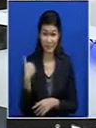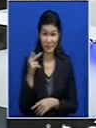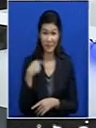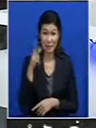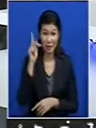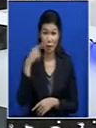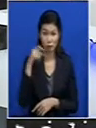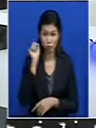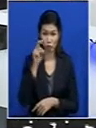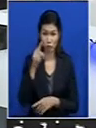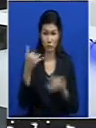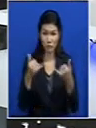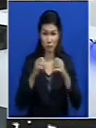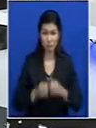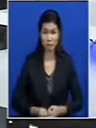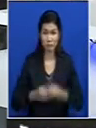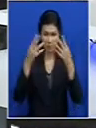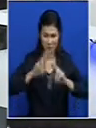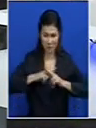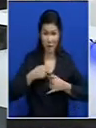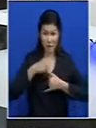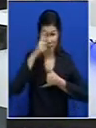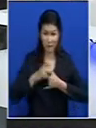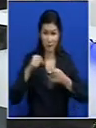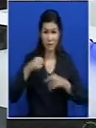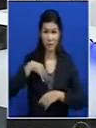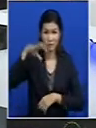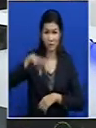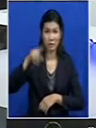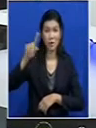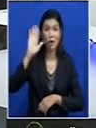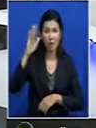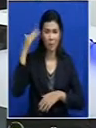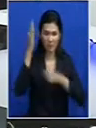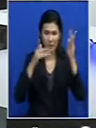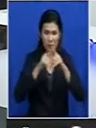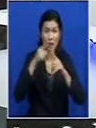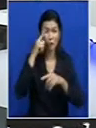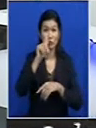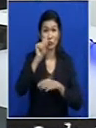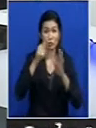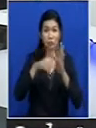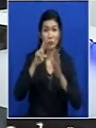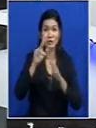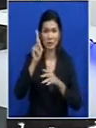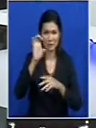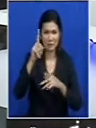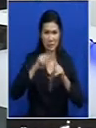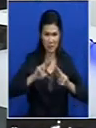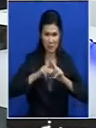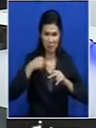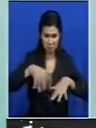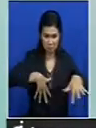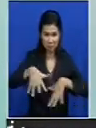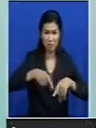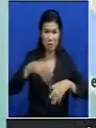เรามีรายงานด่วนเข้ามานะคะถึงเหตุระเบิดพลีชีพซึ่งเกิดขึ้นที่กลางนครอิสตันบูลของประเทศตุรกีเลยค ่ ะ ครับเป็นระเบิดพลีชีพนะครับเป็นย่าน